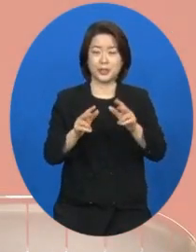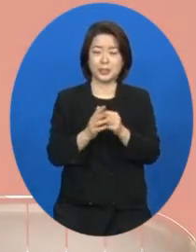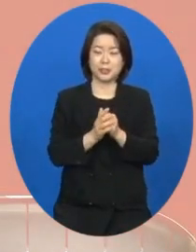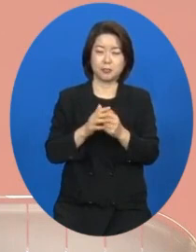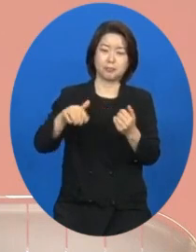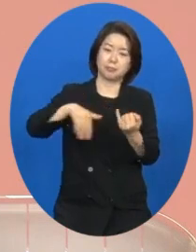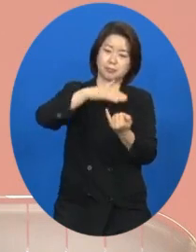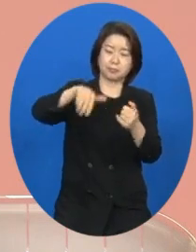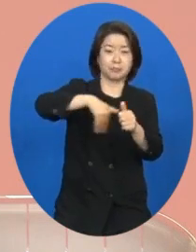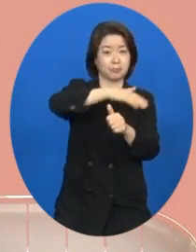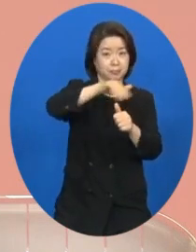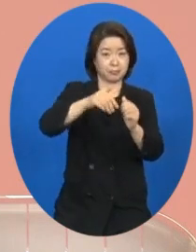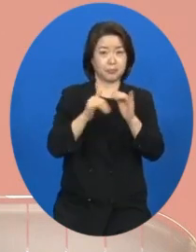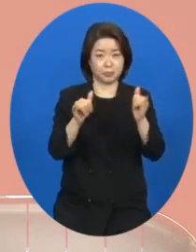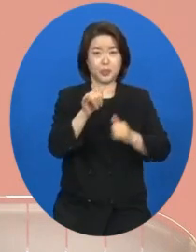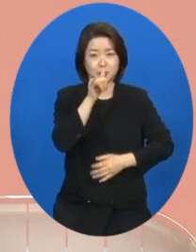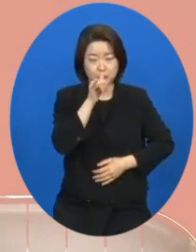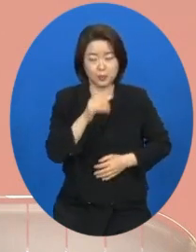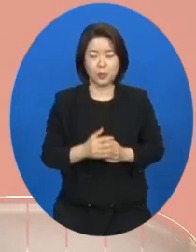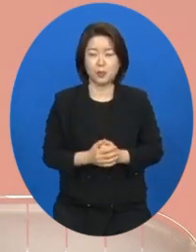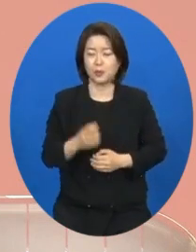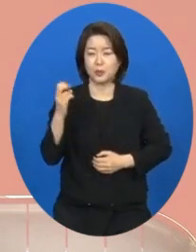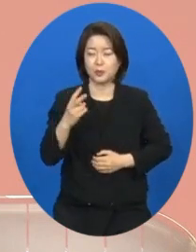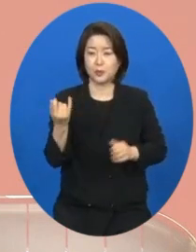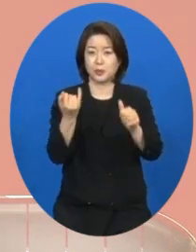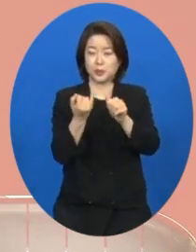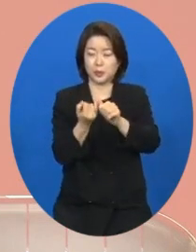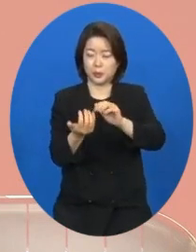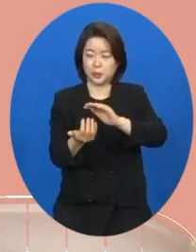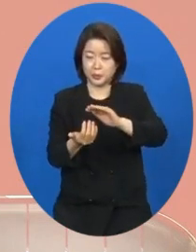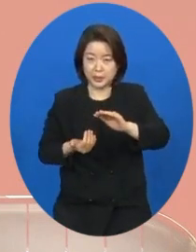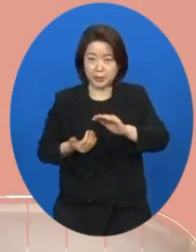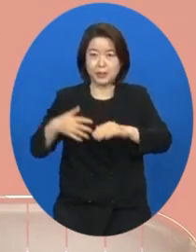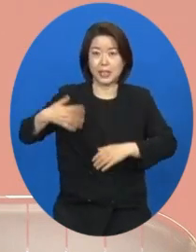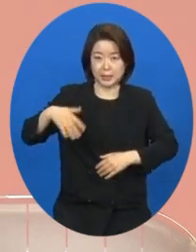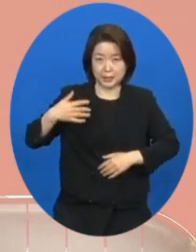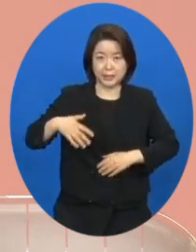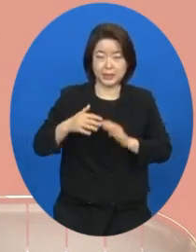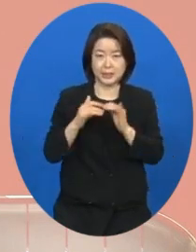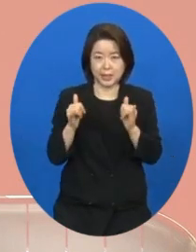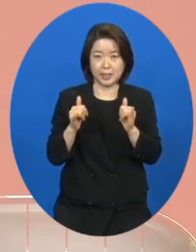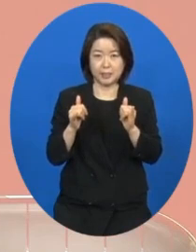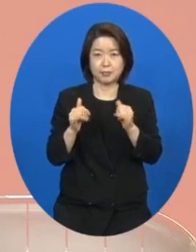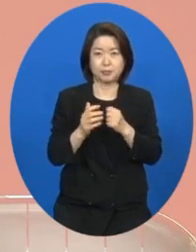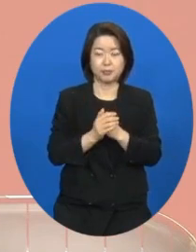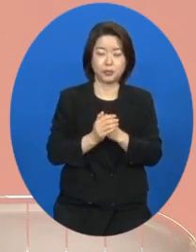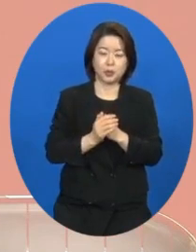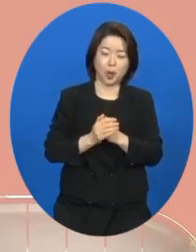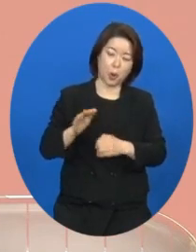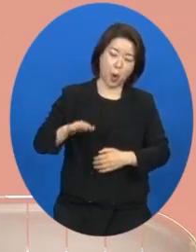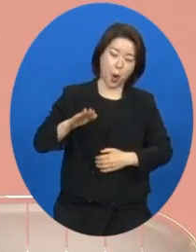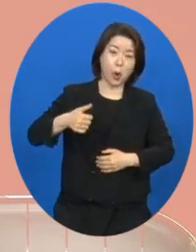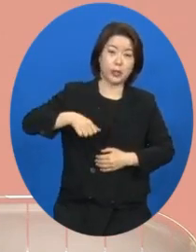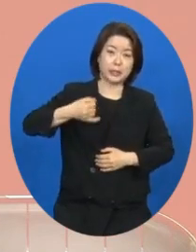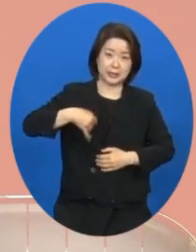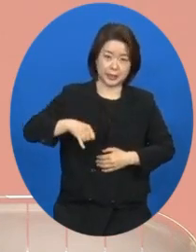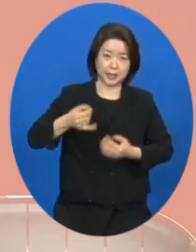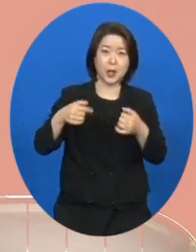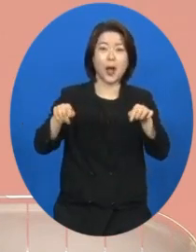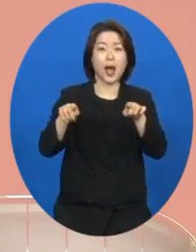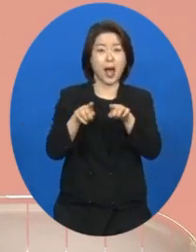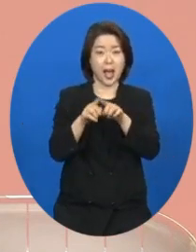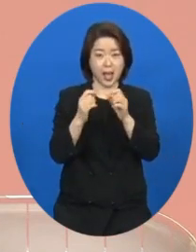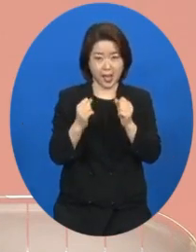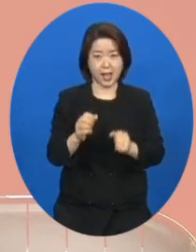싱글인 분도 계시고 또 결혼 전에 있는 청년들 또 우리 어린 자녀들도 지금 함께